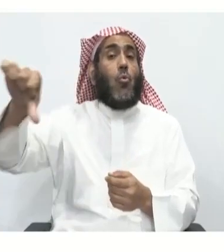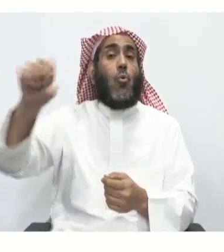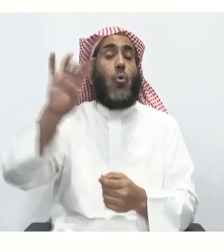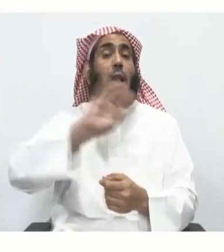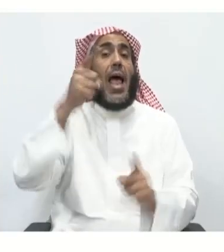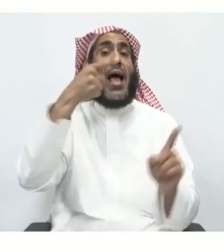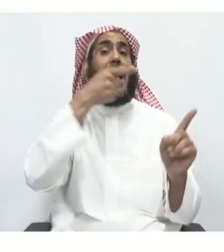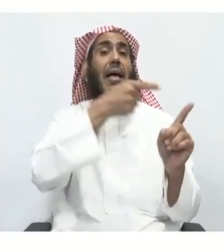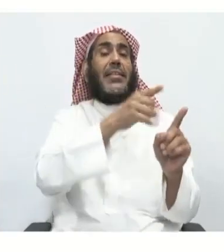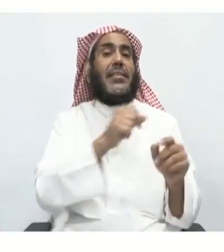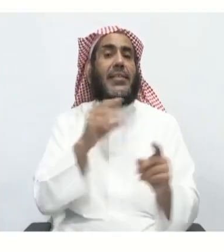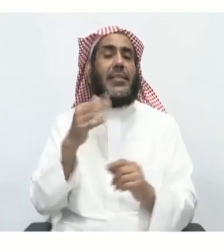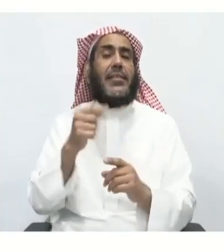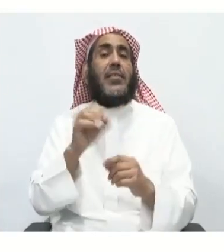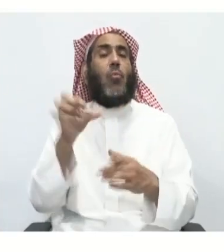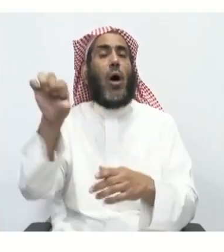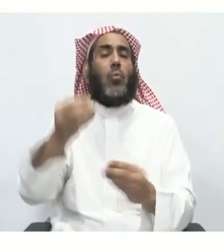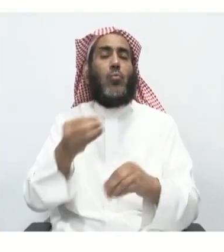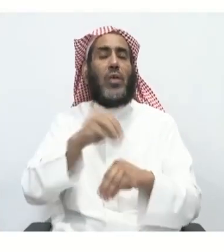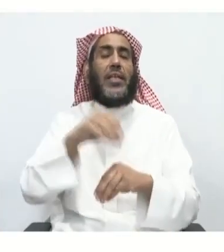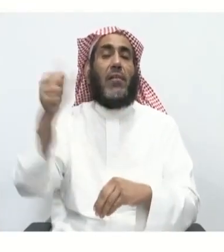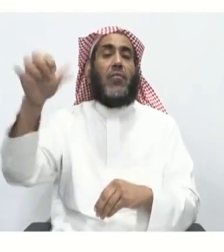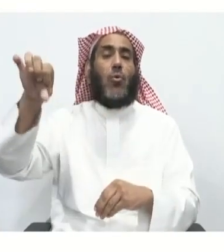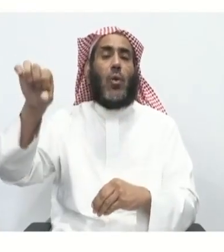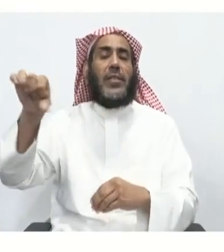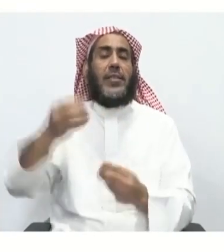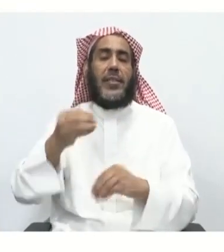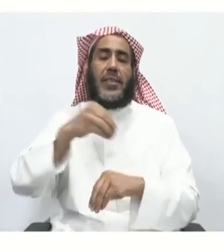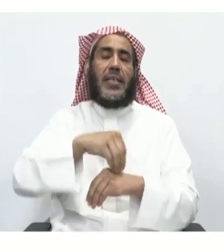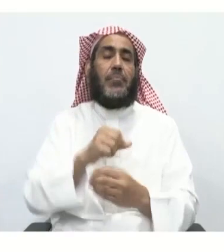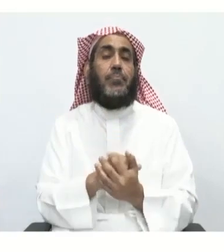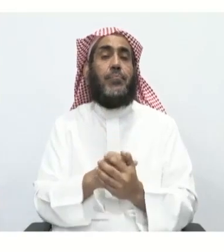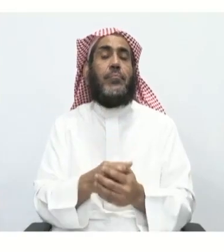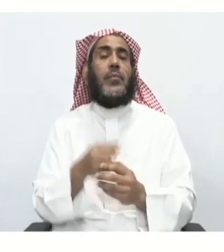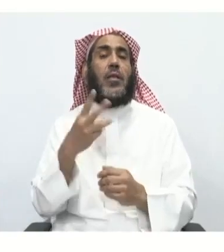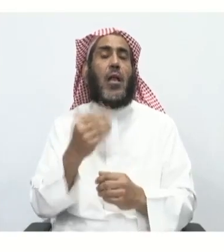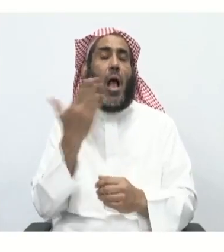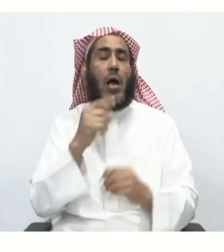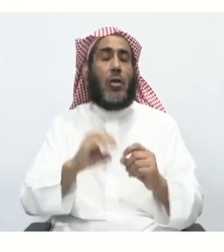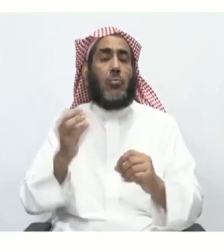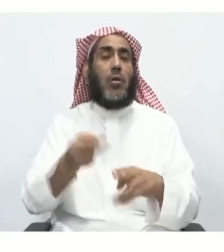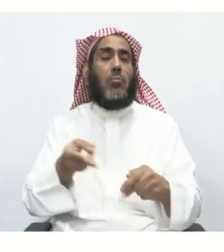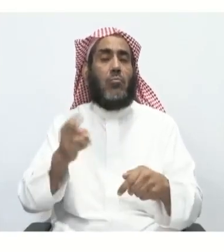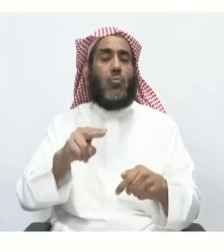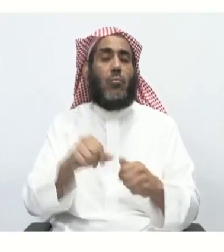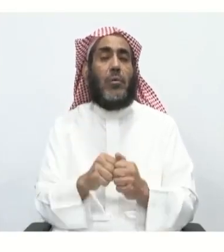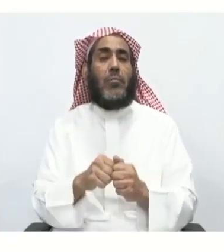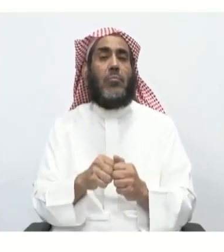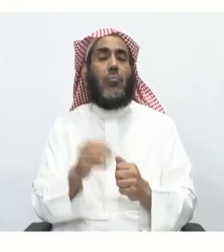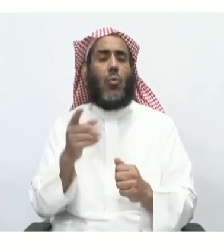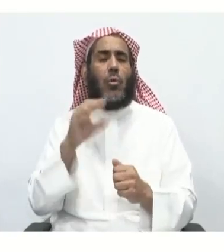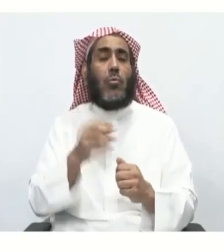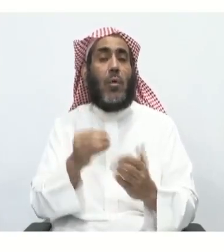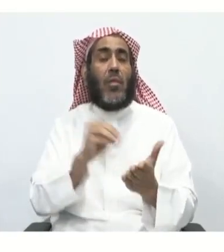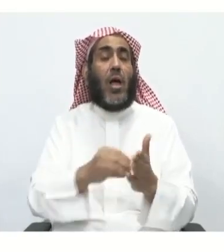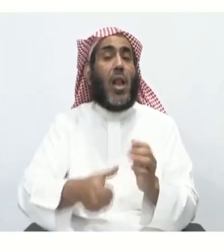واو زائده ايضا واو واو زائده في اولات اثنان اقرا الجمل ثم اقرا الجمل ثم